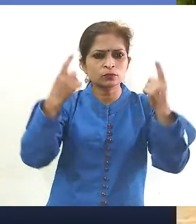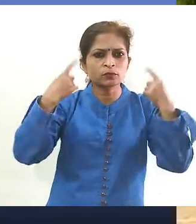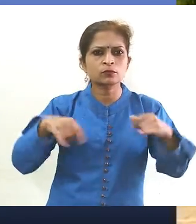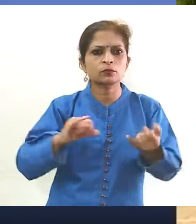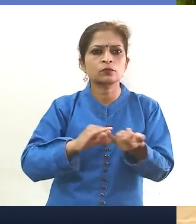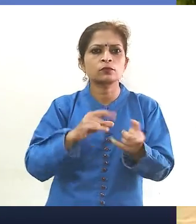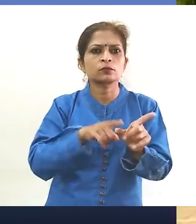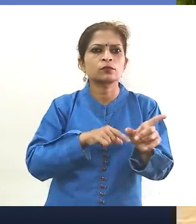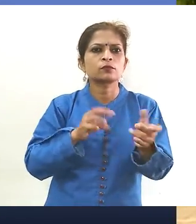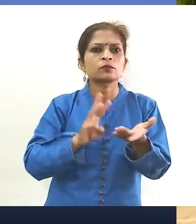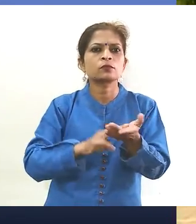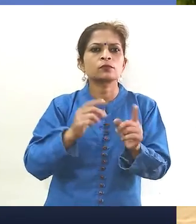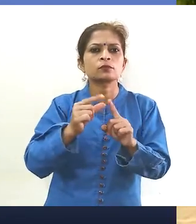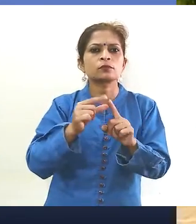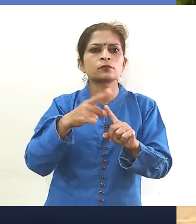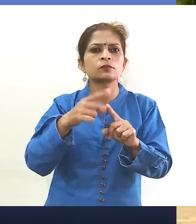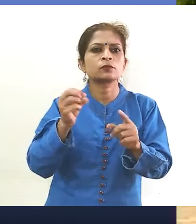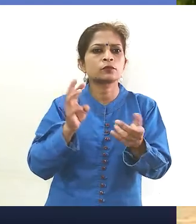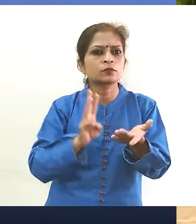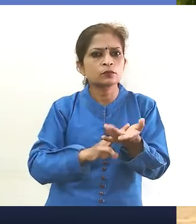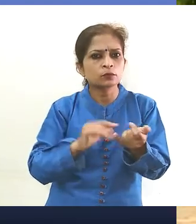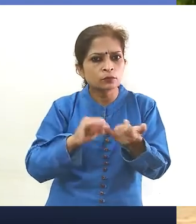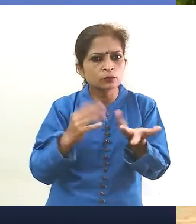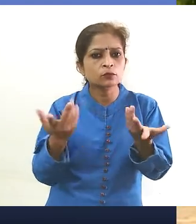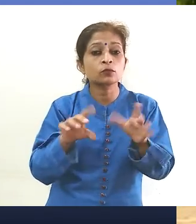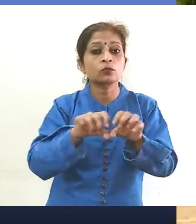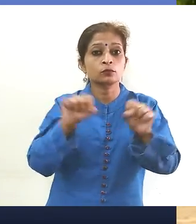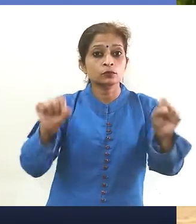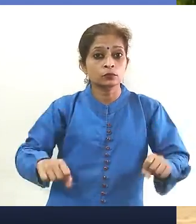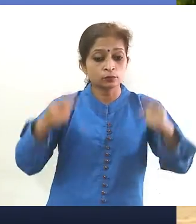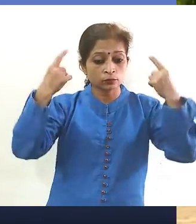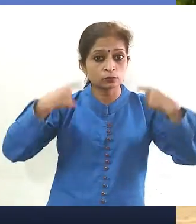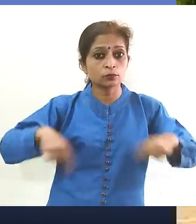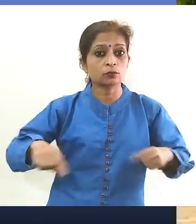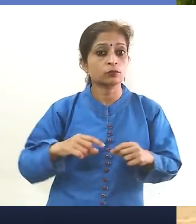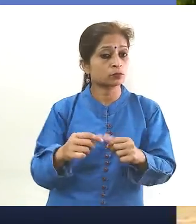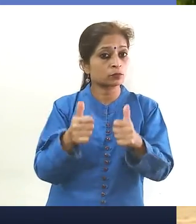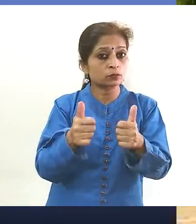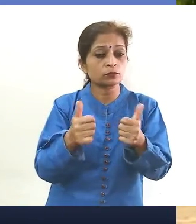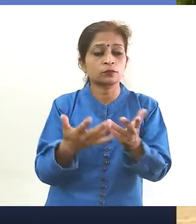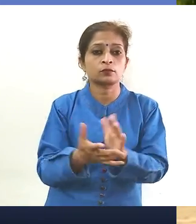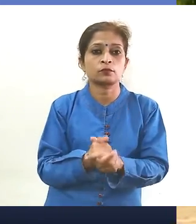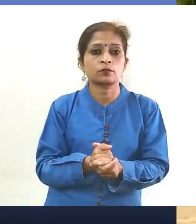सिम्टम्स भी अच्छे होंगे और सिस्टम भी अच्छा होगा, सिस्टमेटिक भी सिम्टोमेटिक ट्रीटमेंट भी आई।